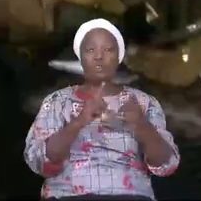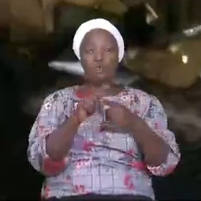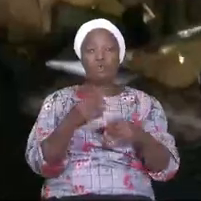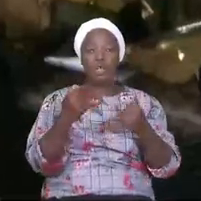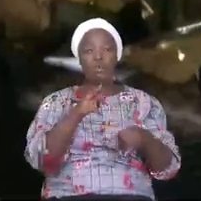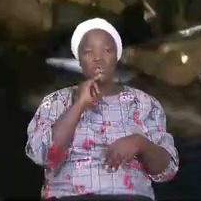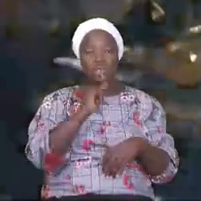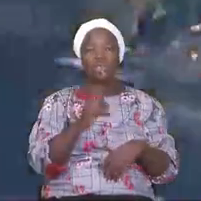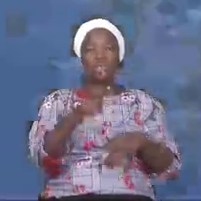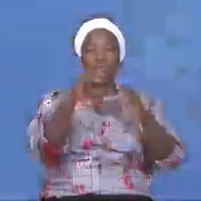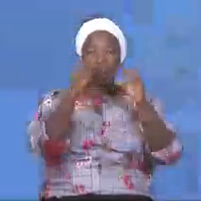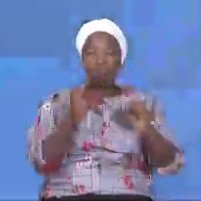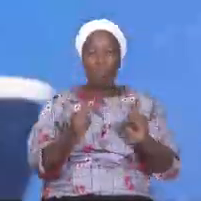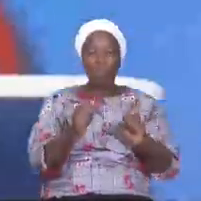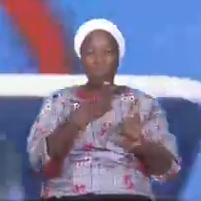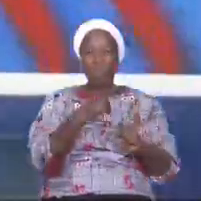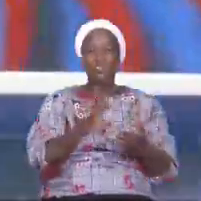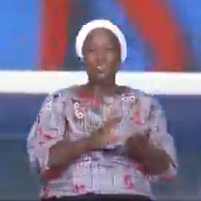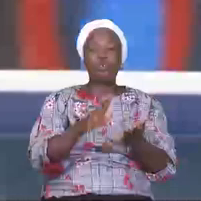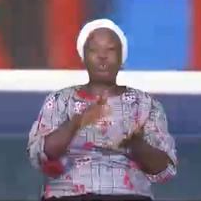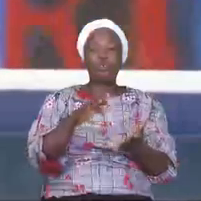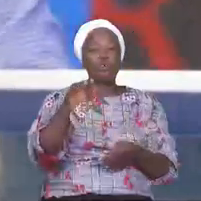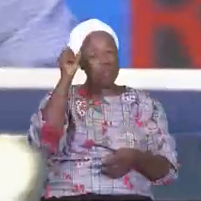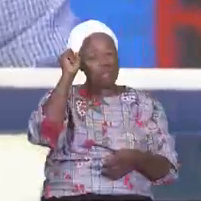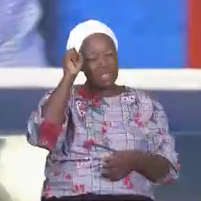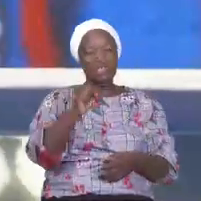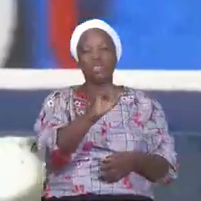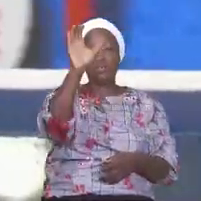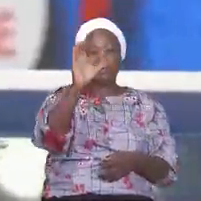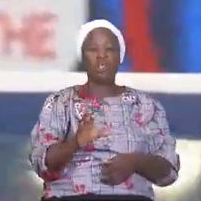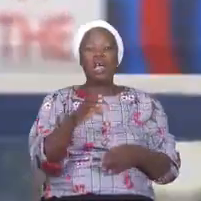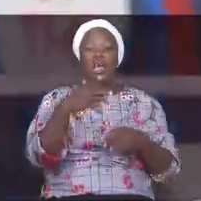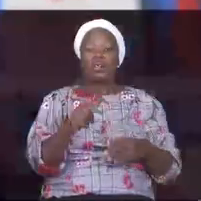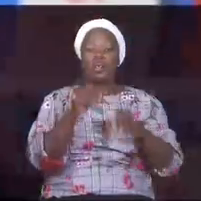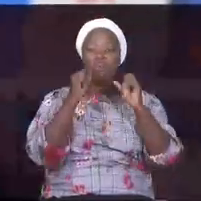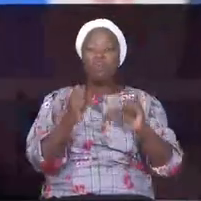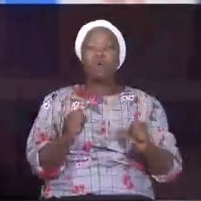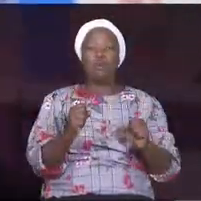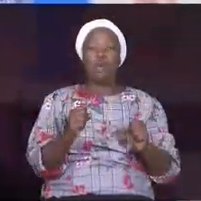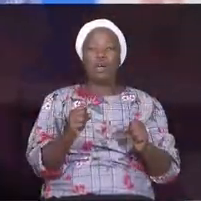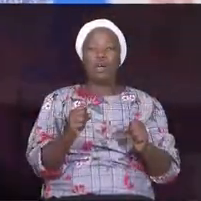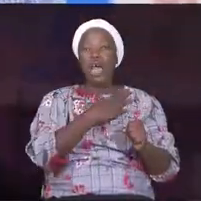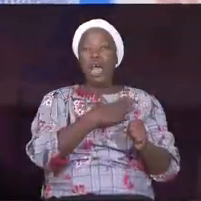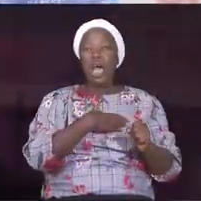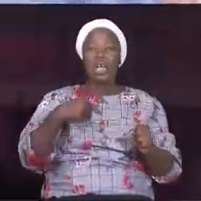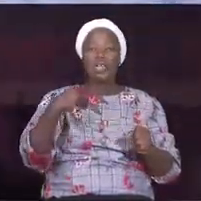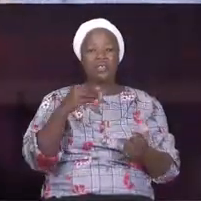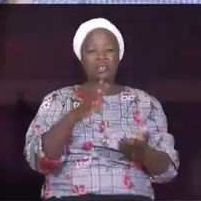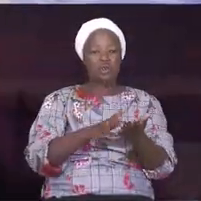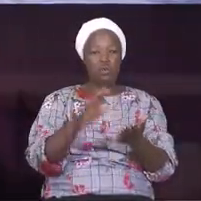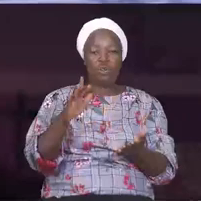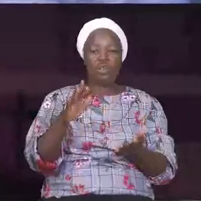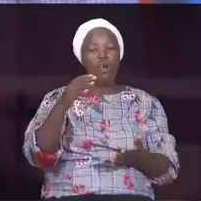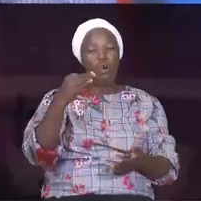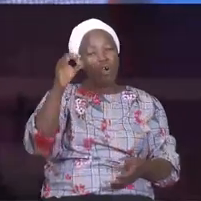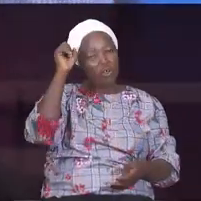Jésus. Ce soir, le message que je vous apporte est intitulé « La puissance et la gloire de sa croix ». La